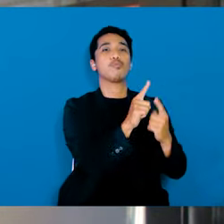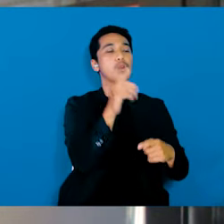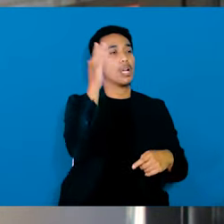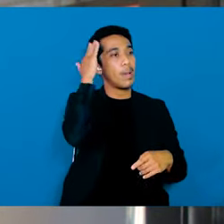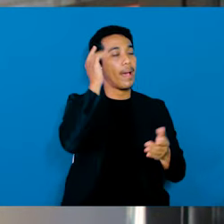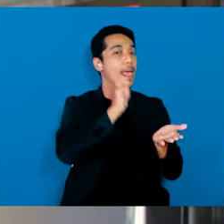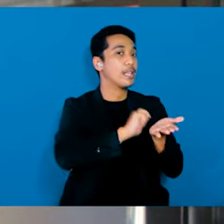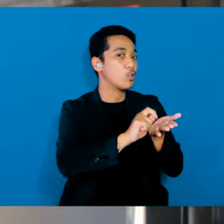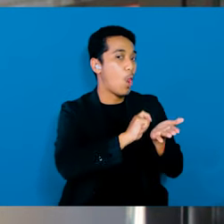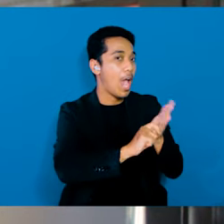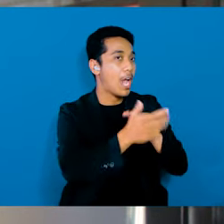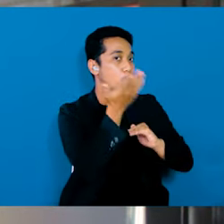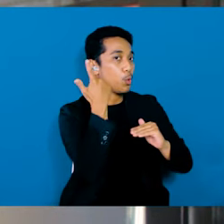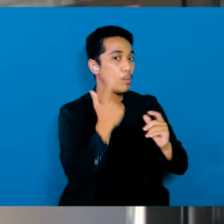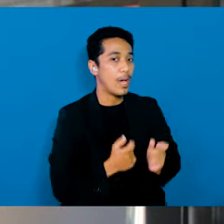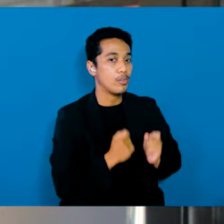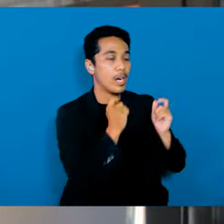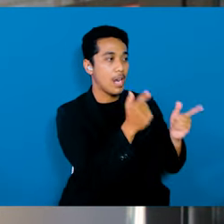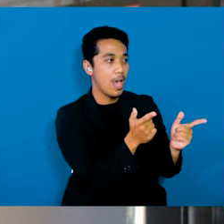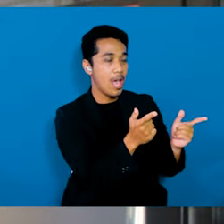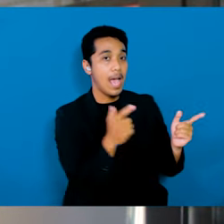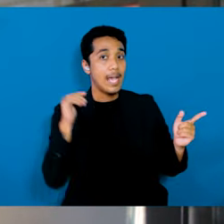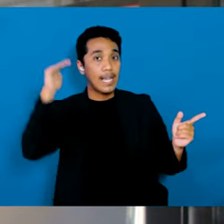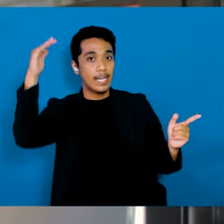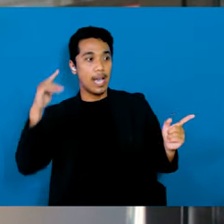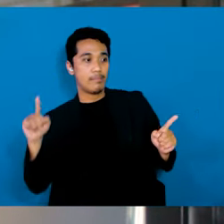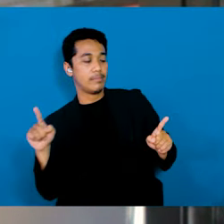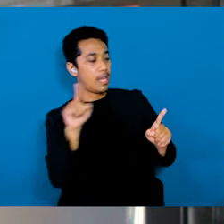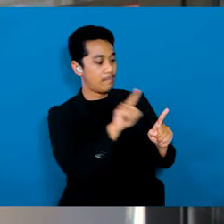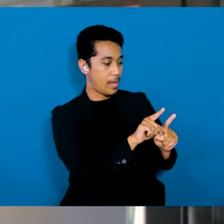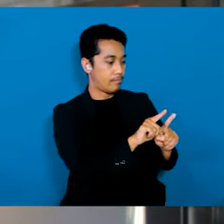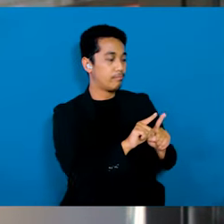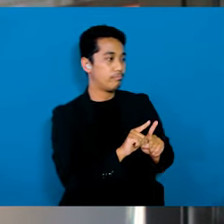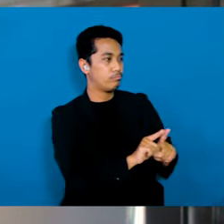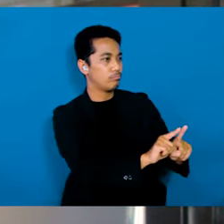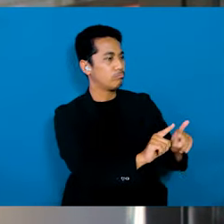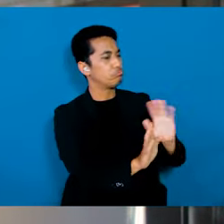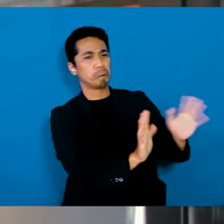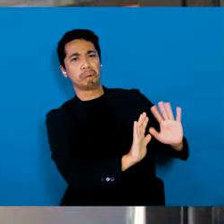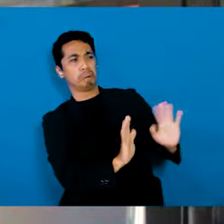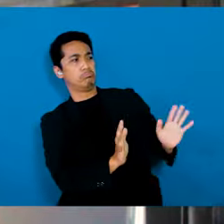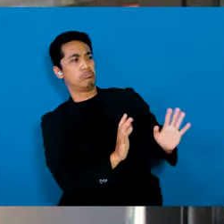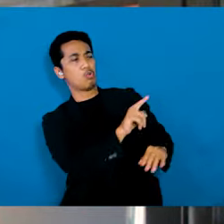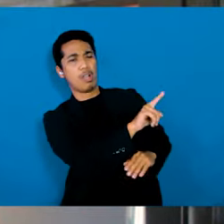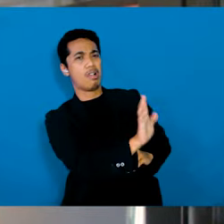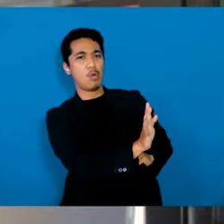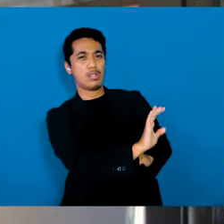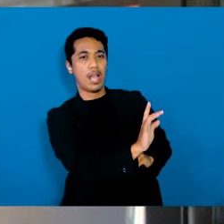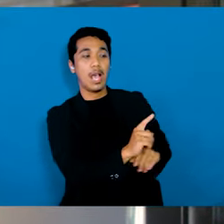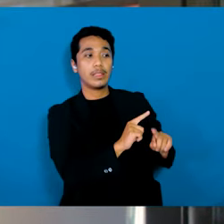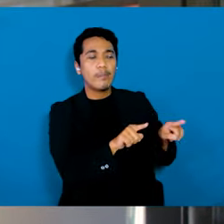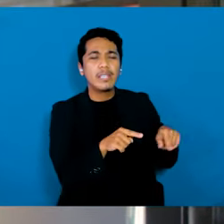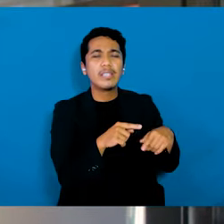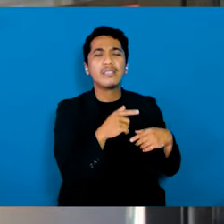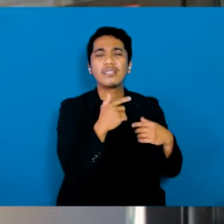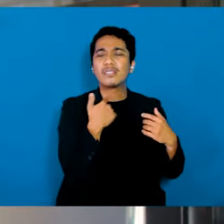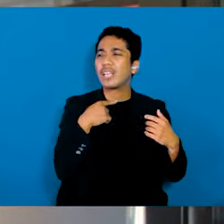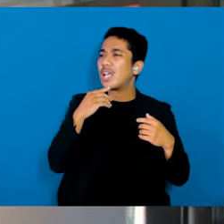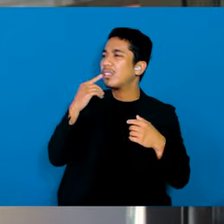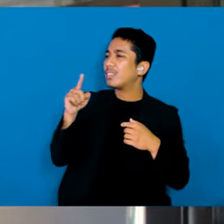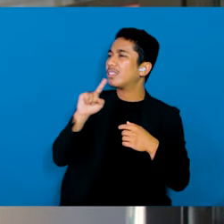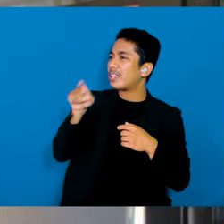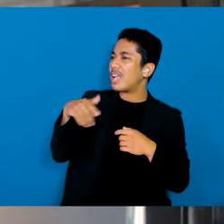naik dulu waktu mendaftarkan, saya diantar oleh kakak saya. Saya mau naik itu kakak saya, enggak usah Neng, kamu enggak usah. Tapi loh,